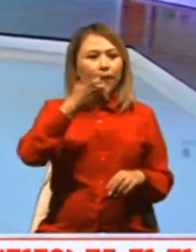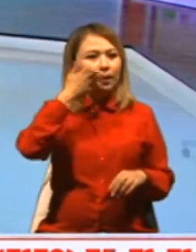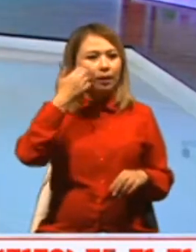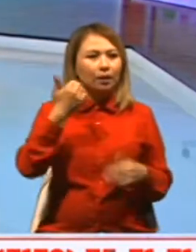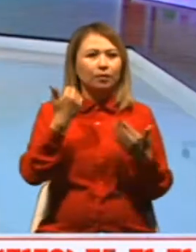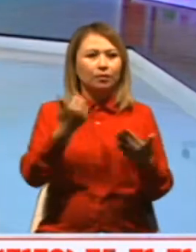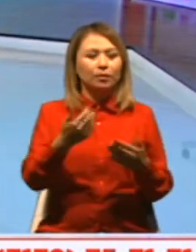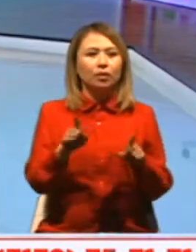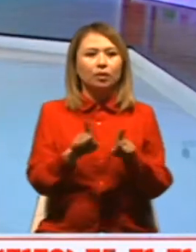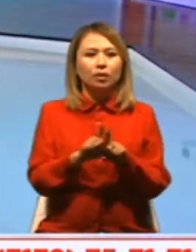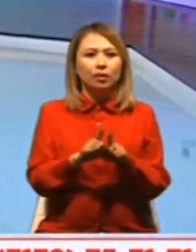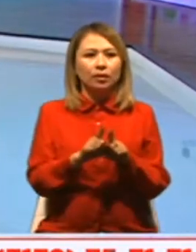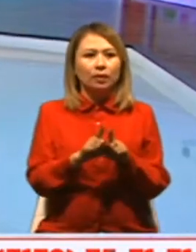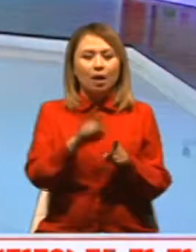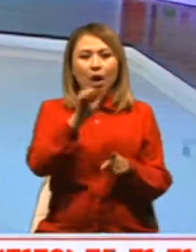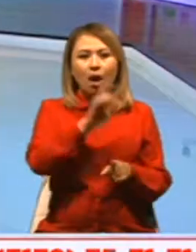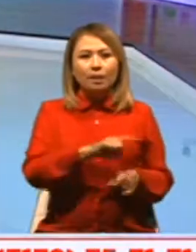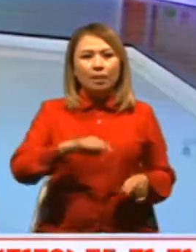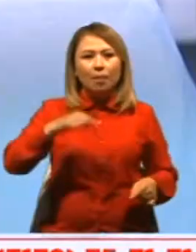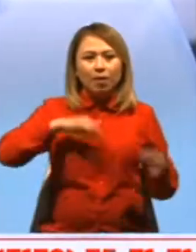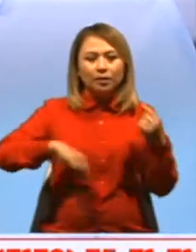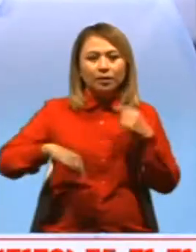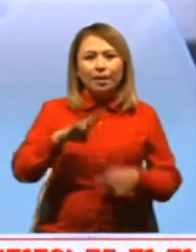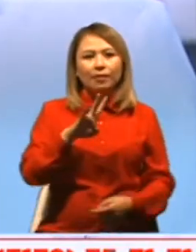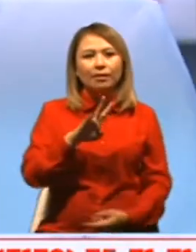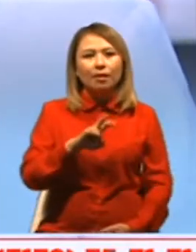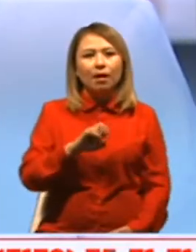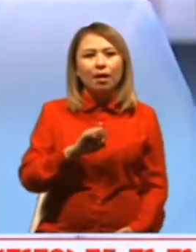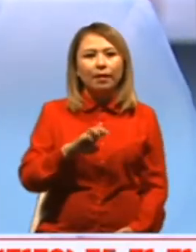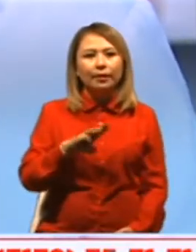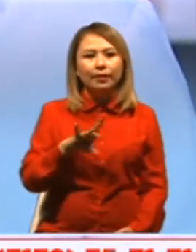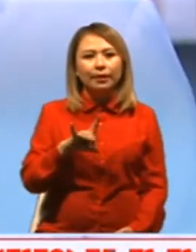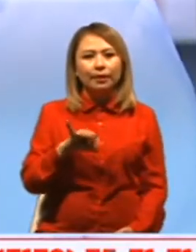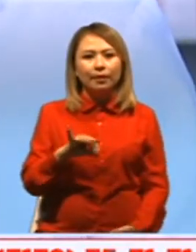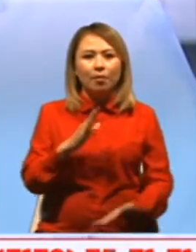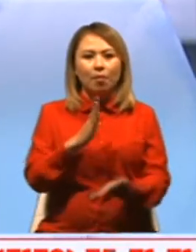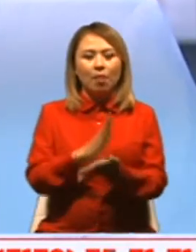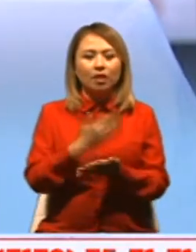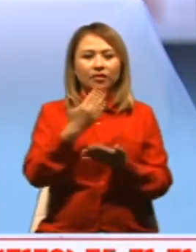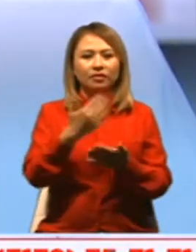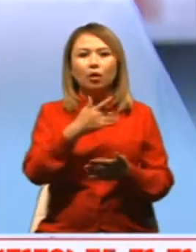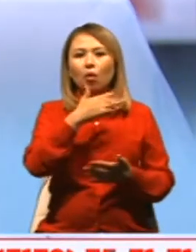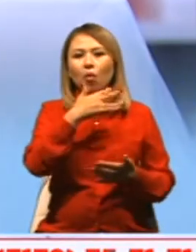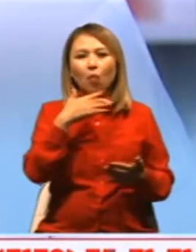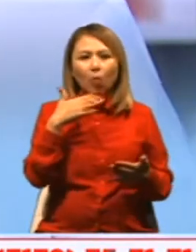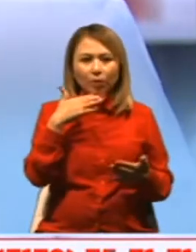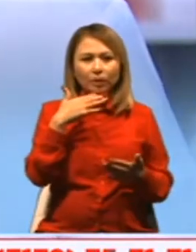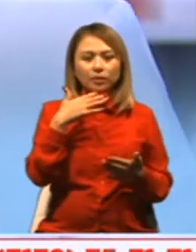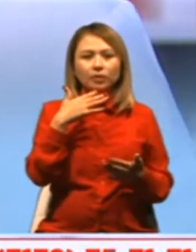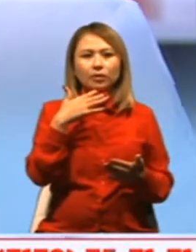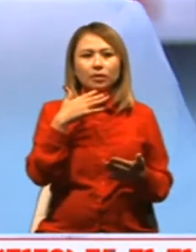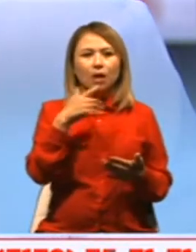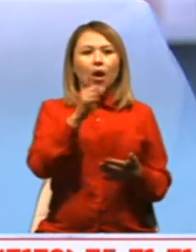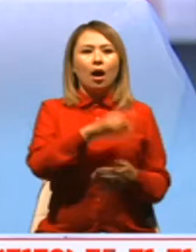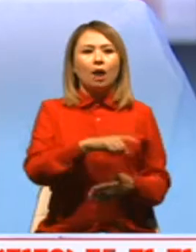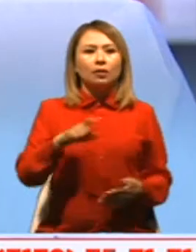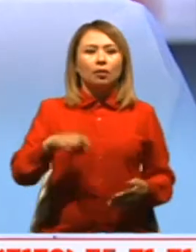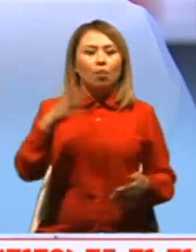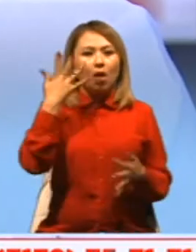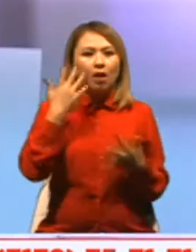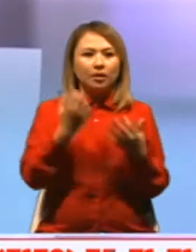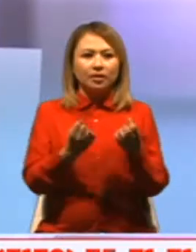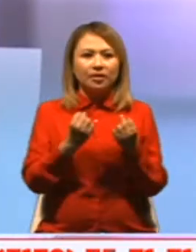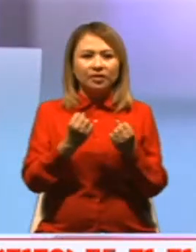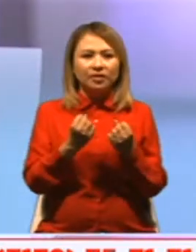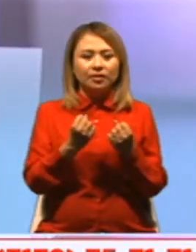бір жаман жері, судың адам организмінде натрий деген элемент бар. Яғни көптеген элементтер, соның ішінде натрий. Натрий, яғни адам организмінде суды ұстап қалу